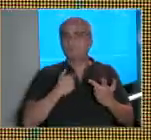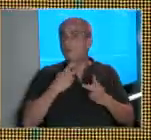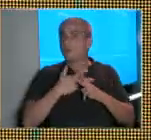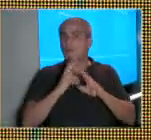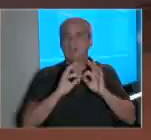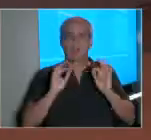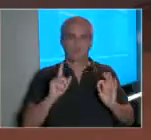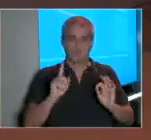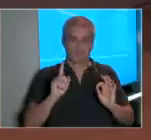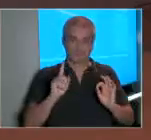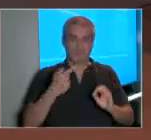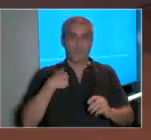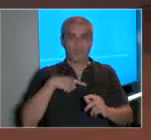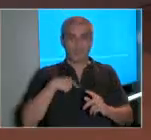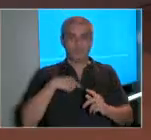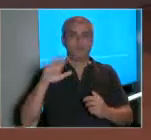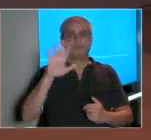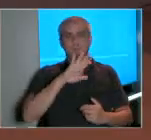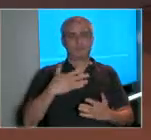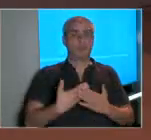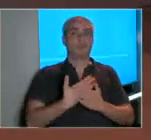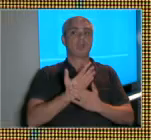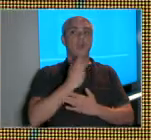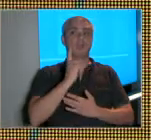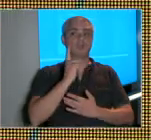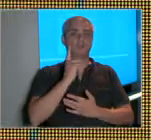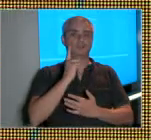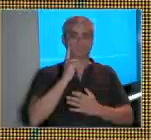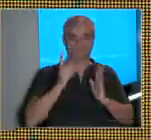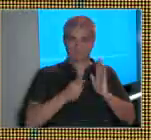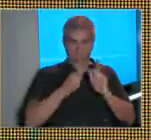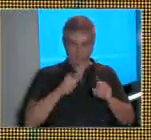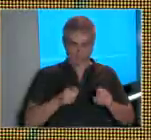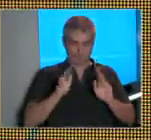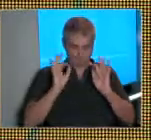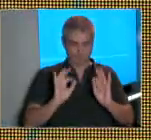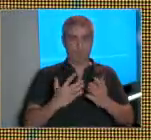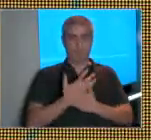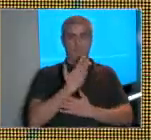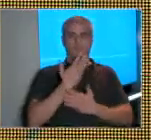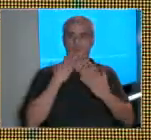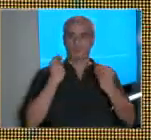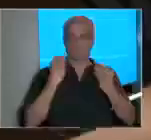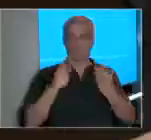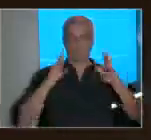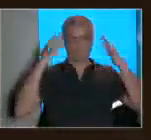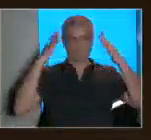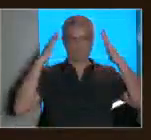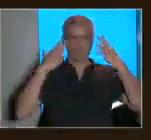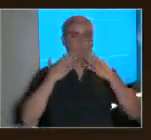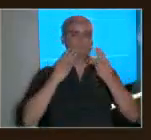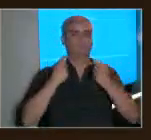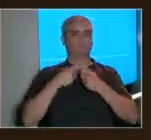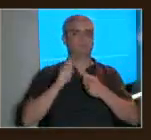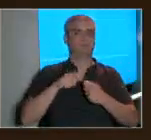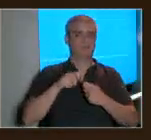רק ההתחלה. אנחנו במזרח תיכון חדש, והפעם באמת חדש. תודה רבה. תודה רבה